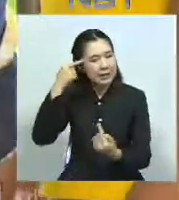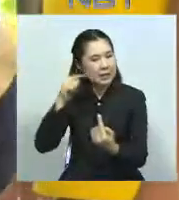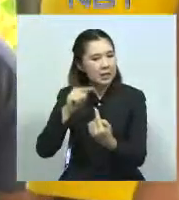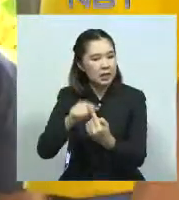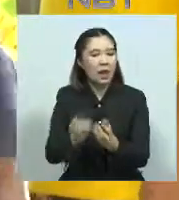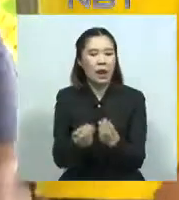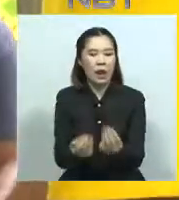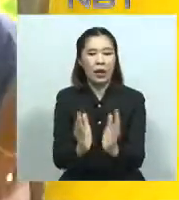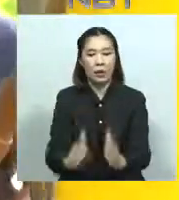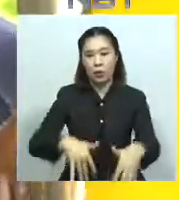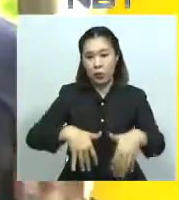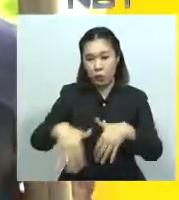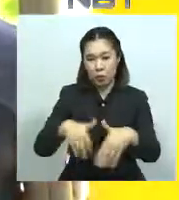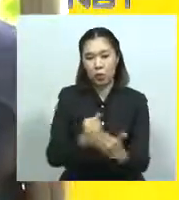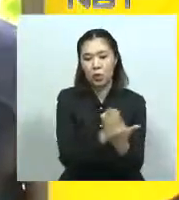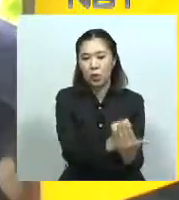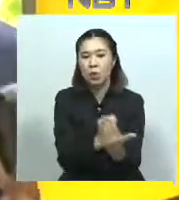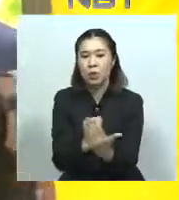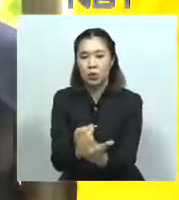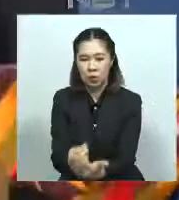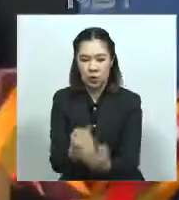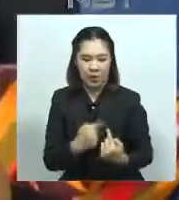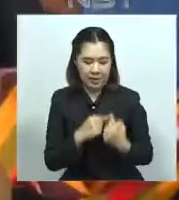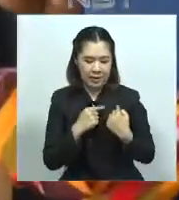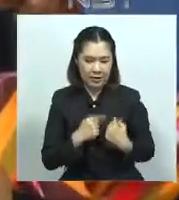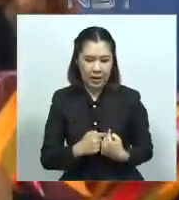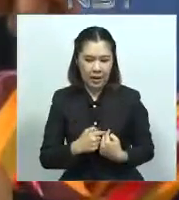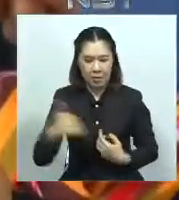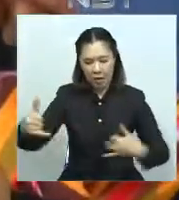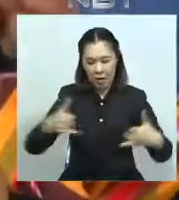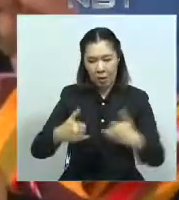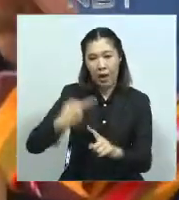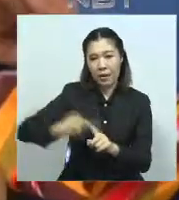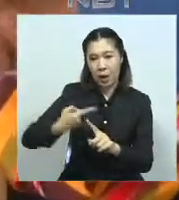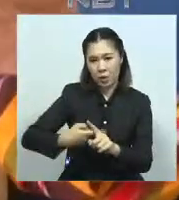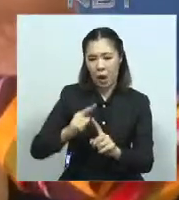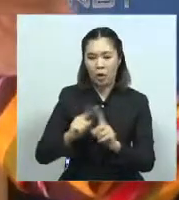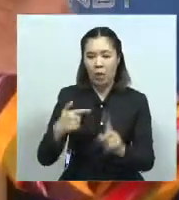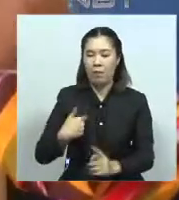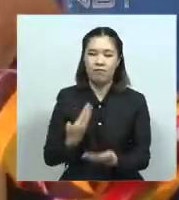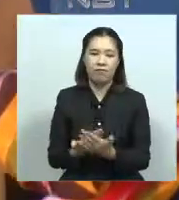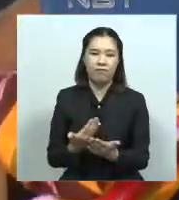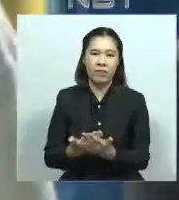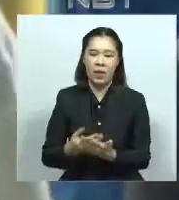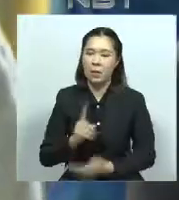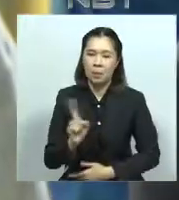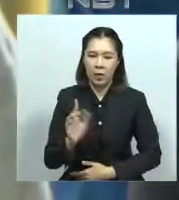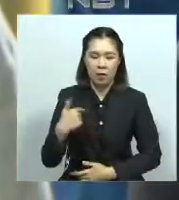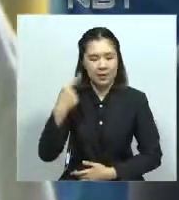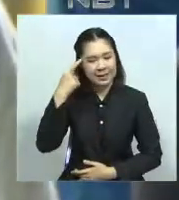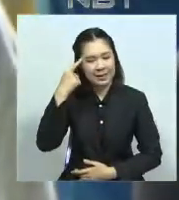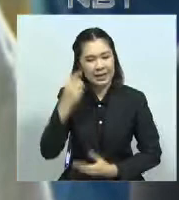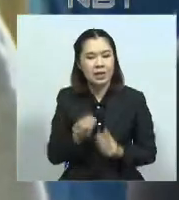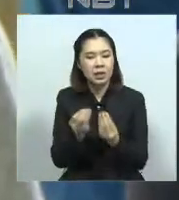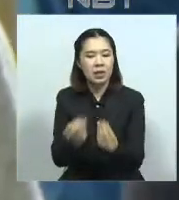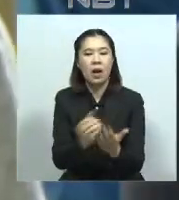นช่วยเหลือแบ่งปันแม้จะมีคนเข้ามาติดต่อขอเช่าพื้นที่แต่ก็ปฏิเสธเพียงเพราะสำนึกรักในบ้านเกิด